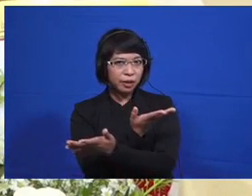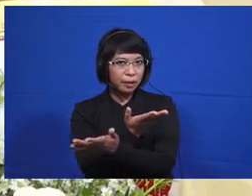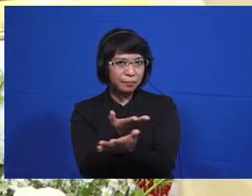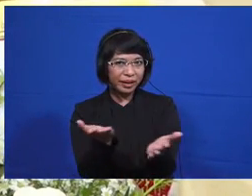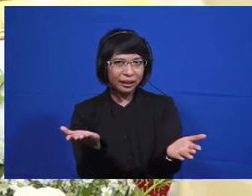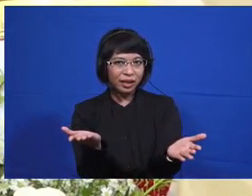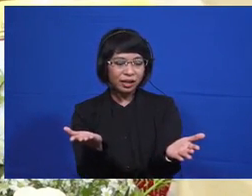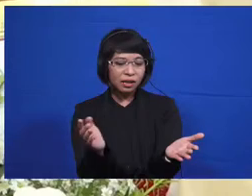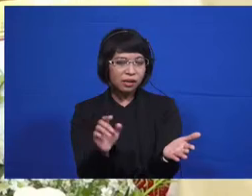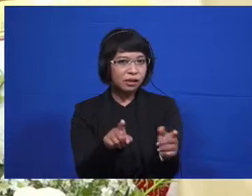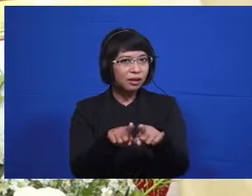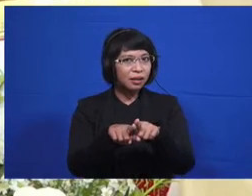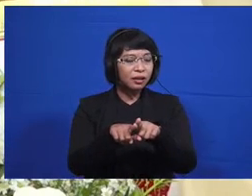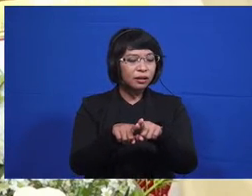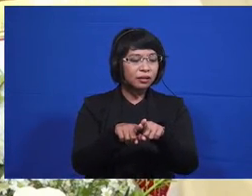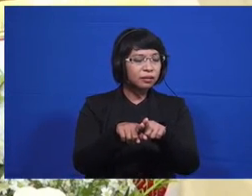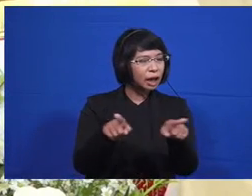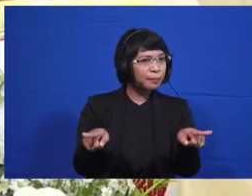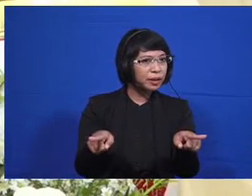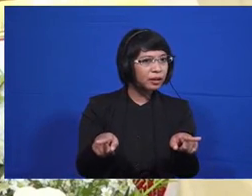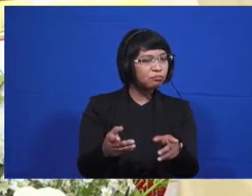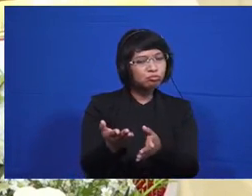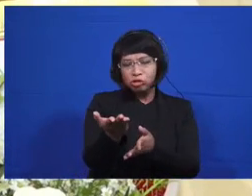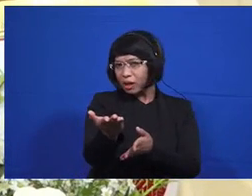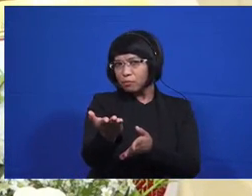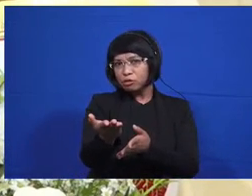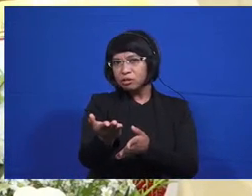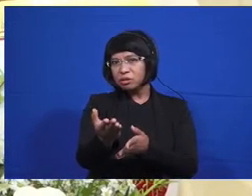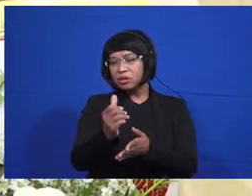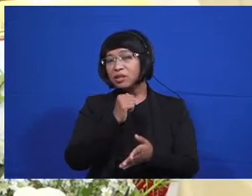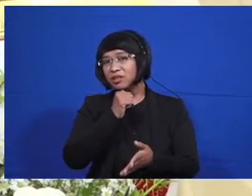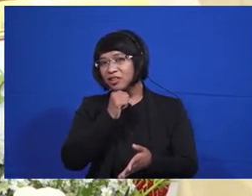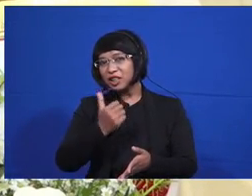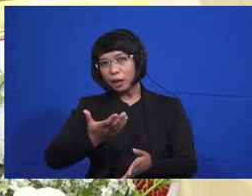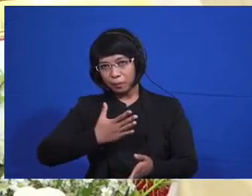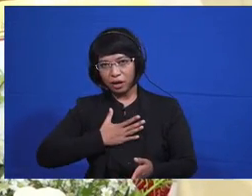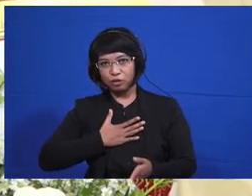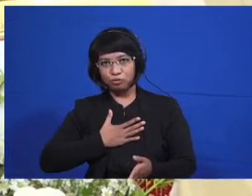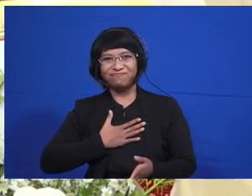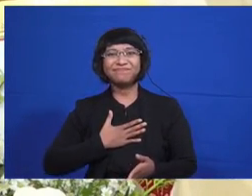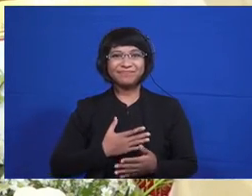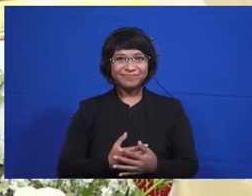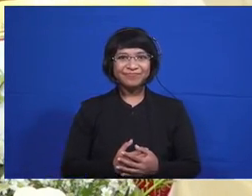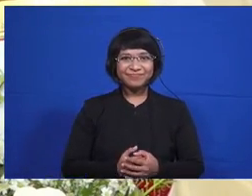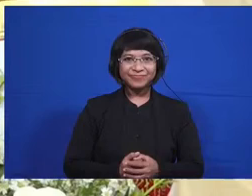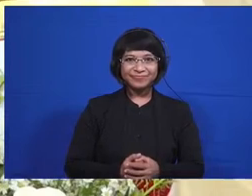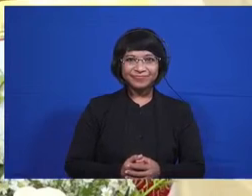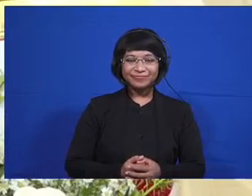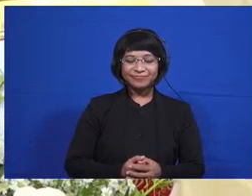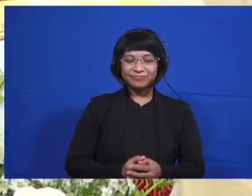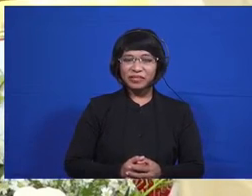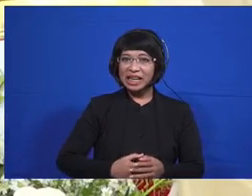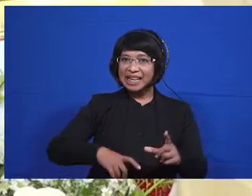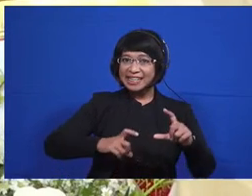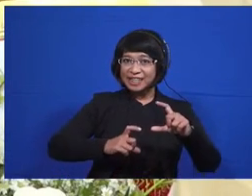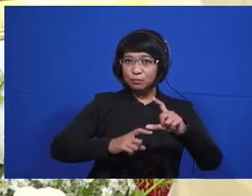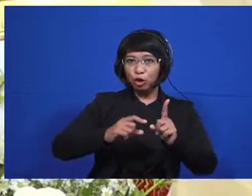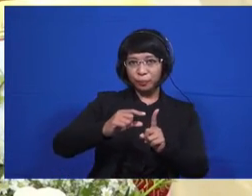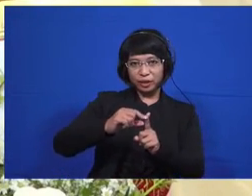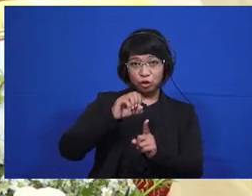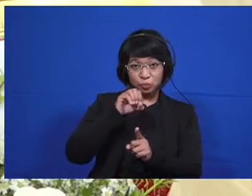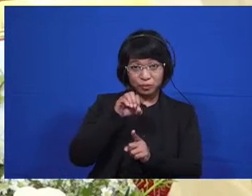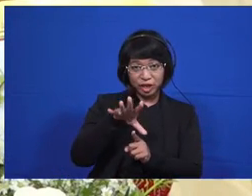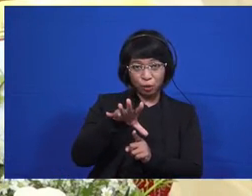tetapi apa katamu, siapakah aku ini? Maka jawab Simon Petrus,